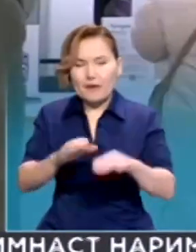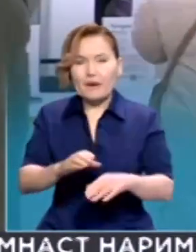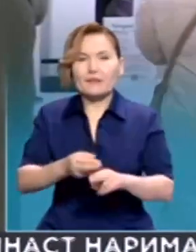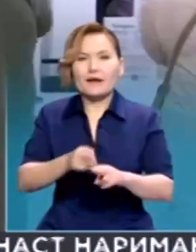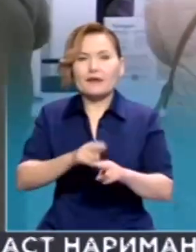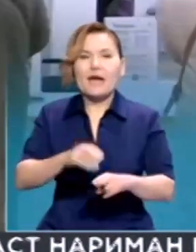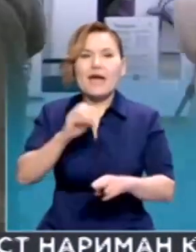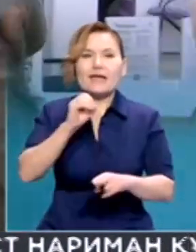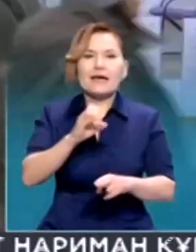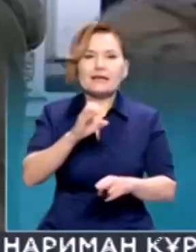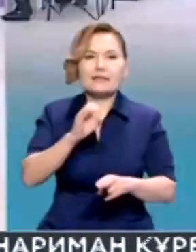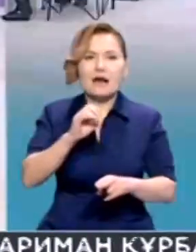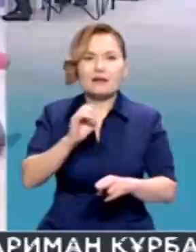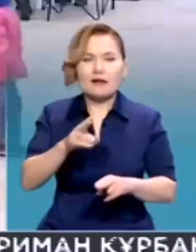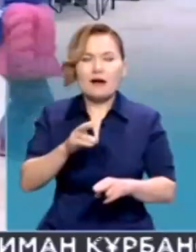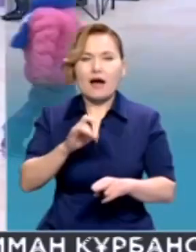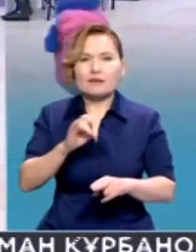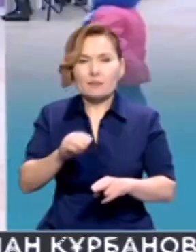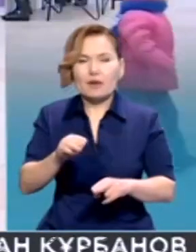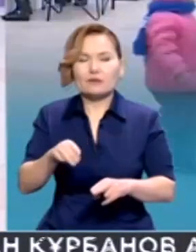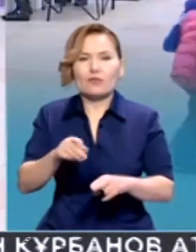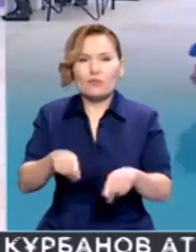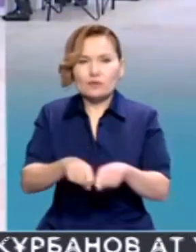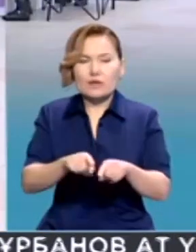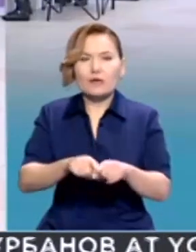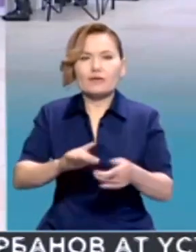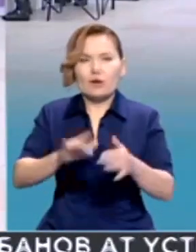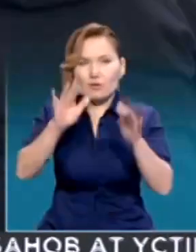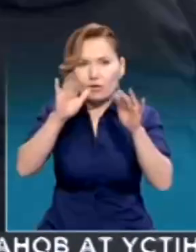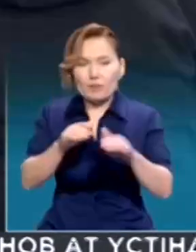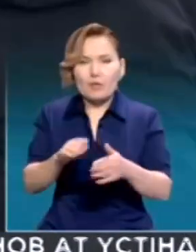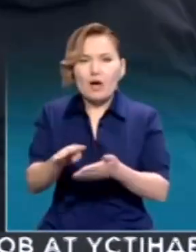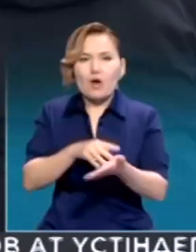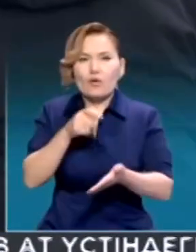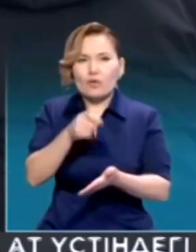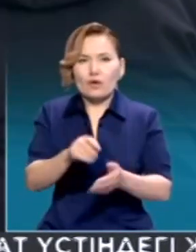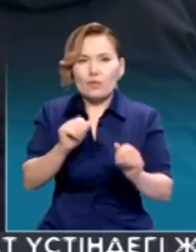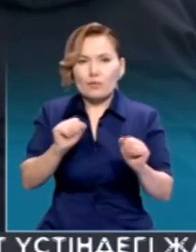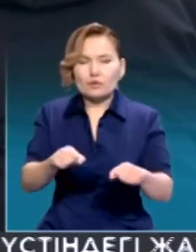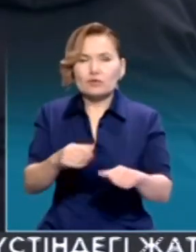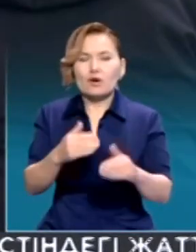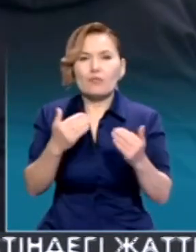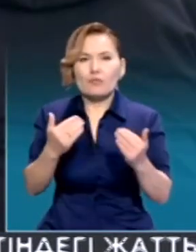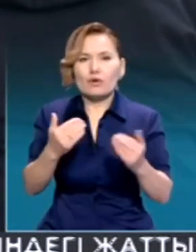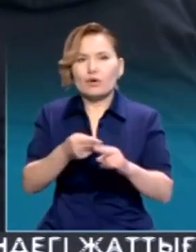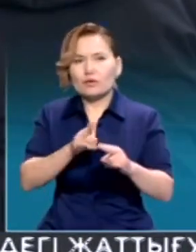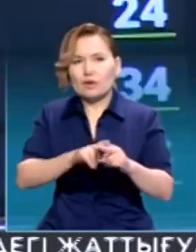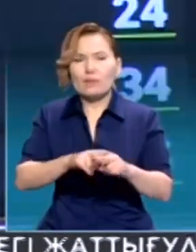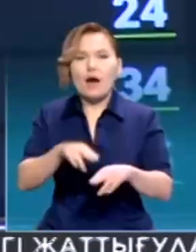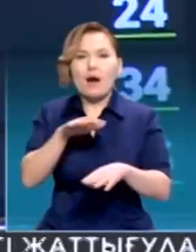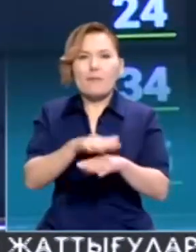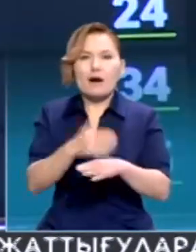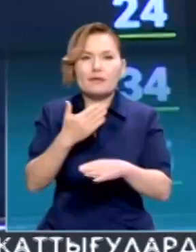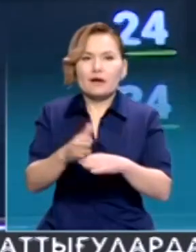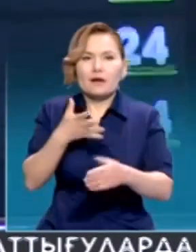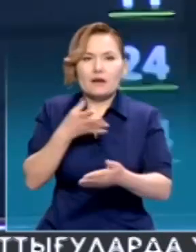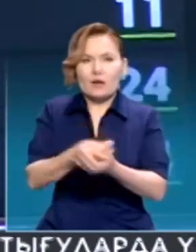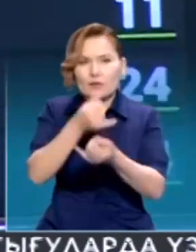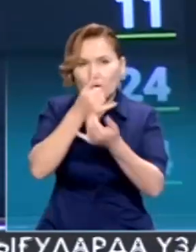е-салық азамат қосымшасы арқылы немесе халыққа қызмет көрсету орталығына барып бере алады. Бүгінде банкке қарызын төлей алмай